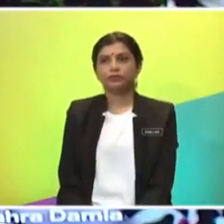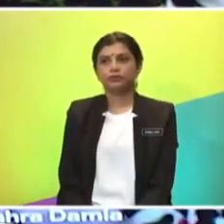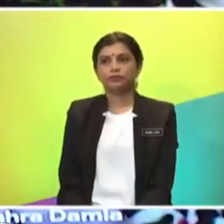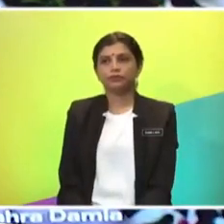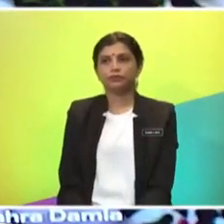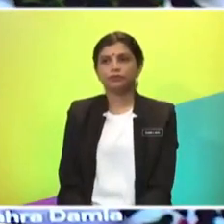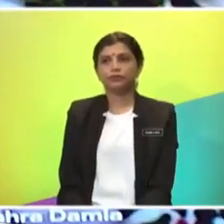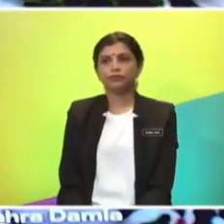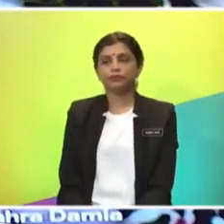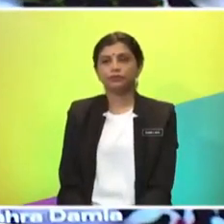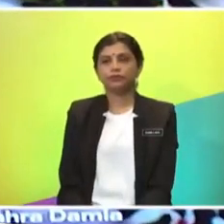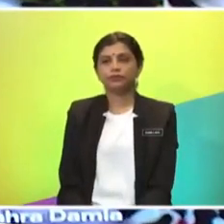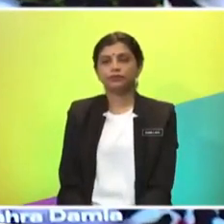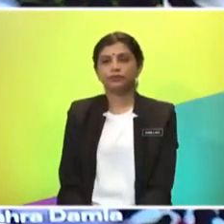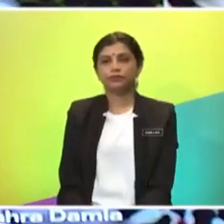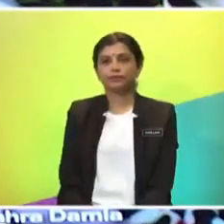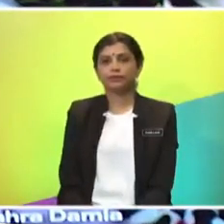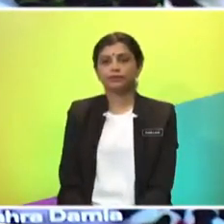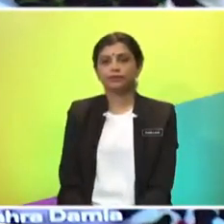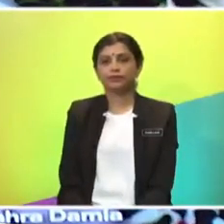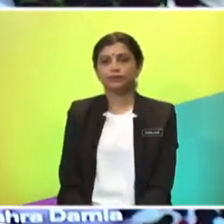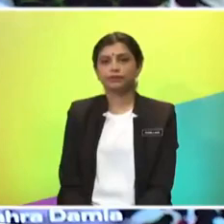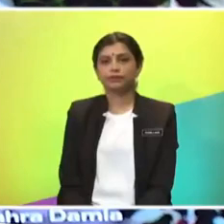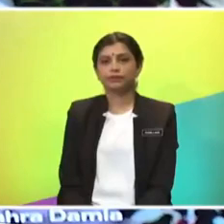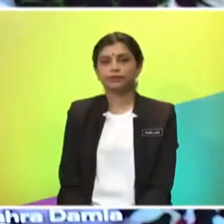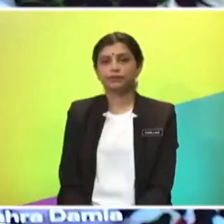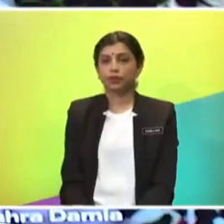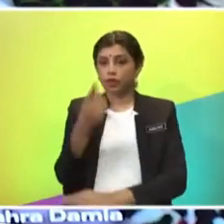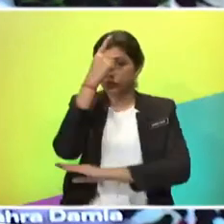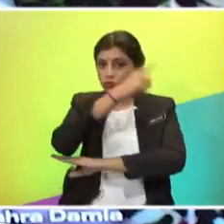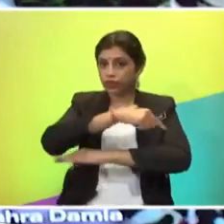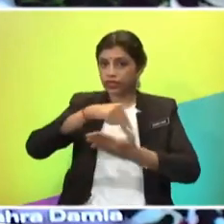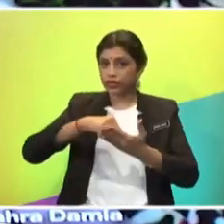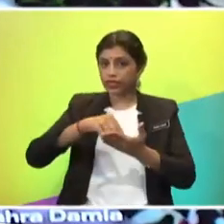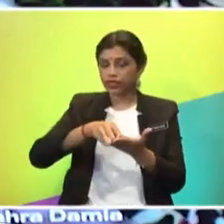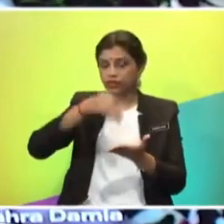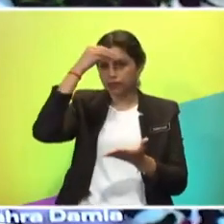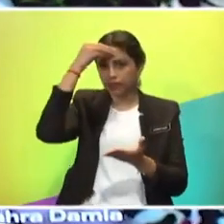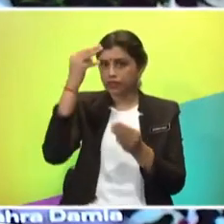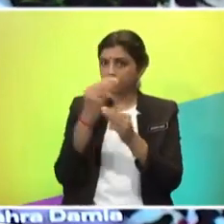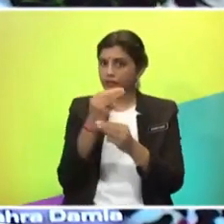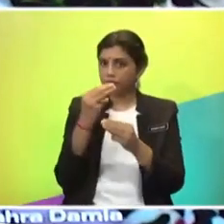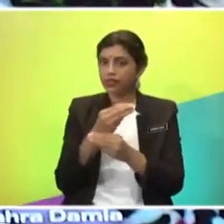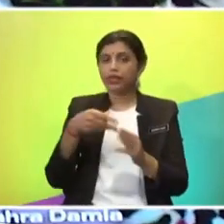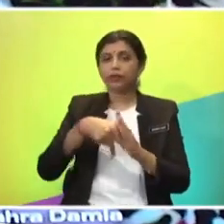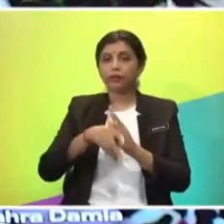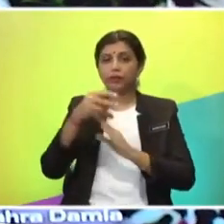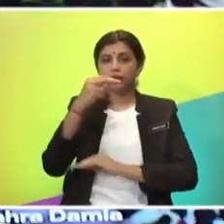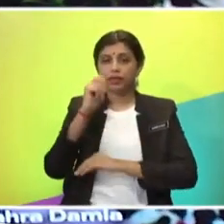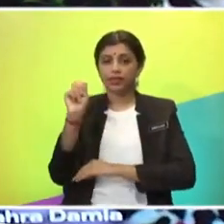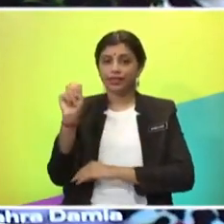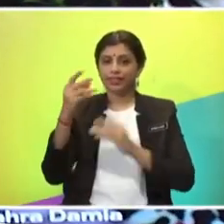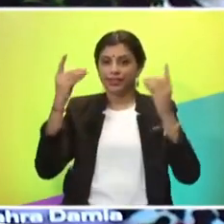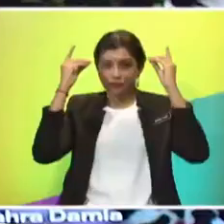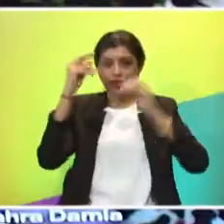saya rasa kita nak meneroka tadi mata pelajaran kita matematik pendidikan khas. Mungkin cikgu boleh kongsikan bagaimana sebenarnya